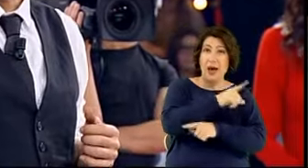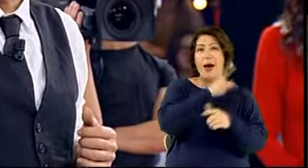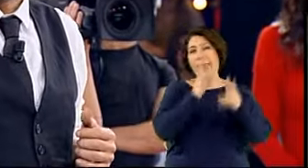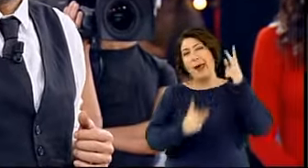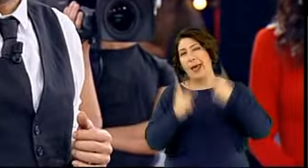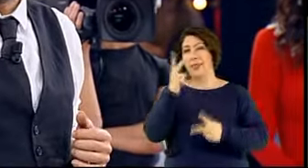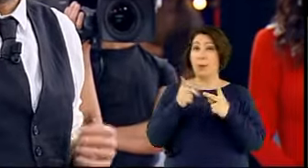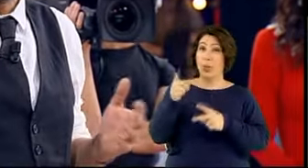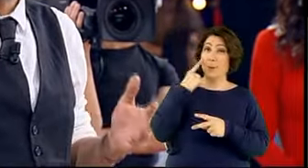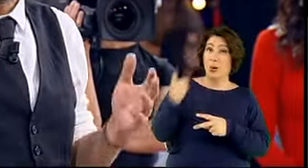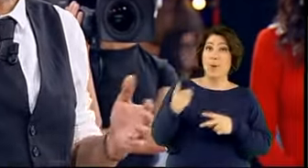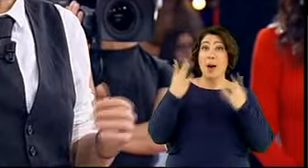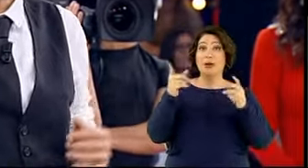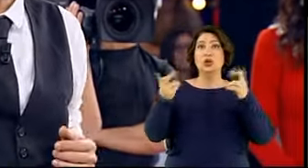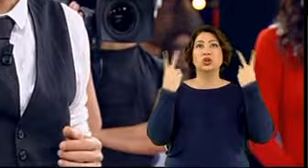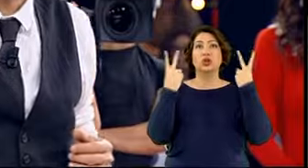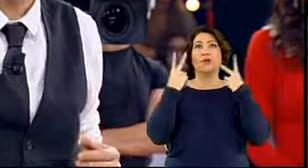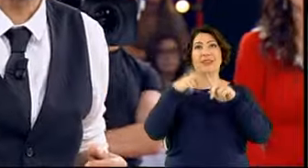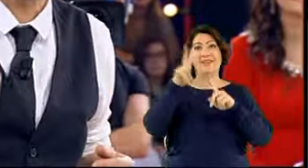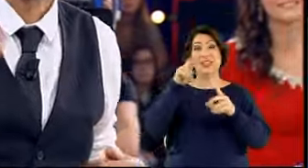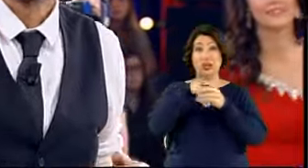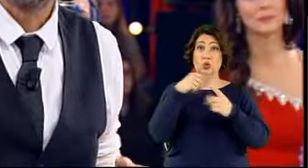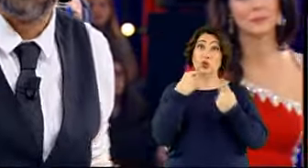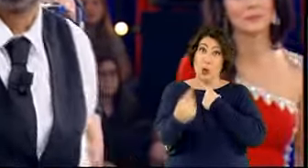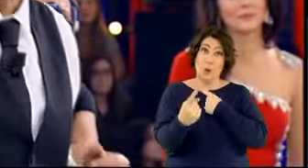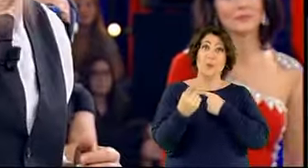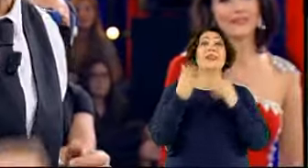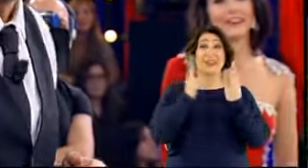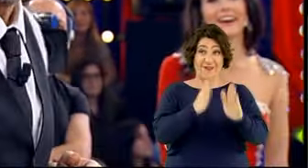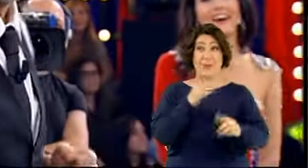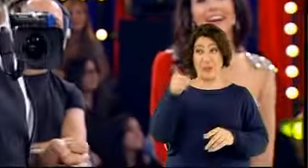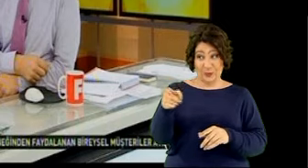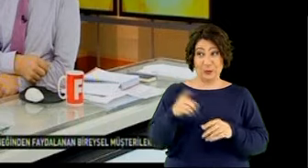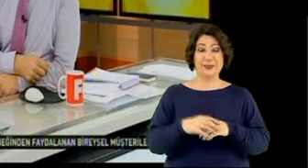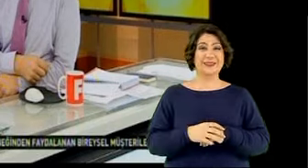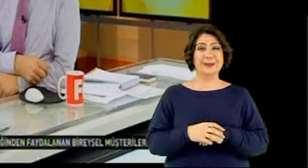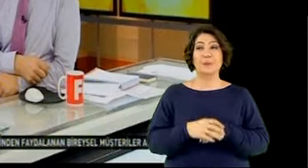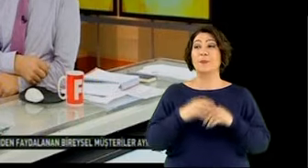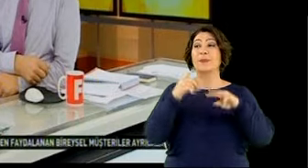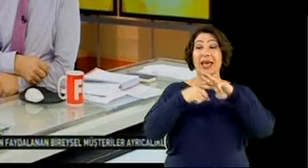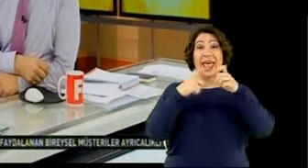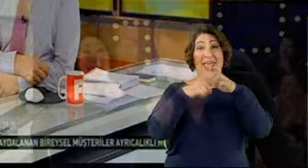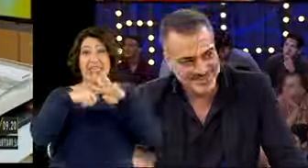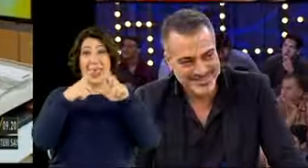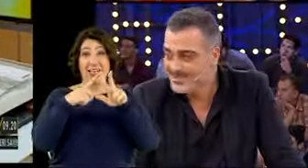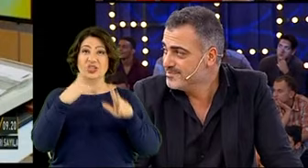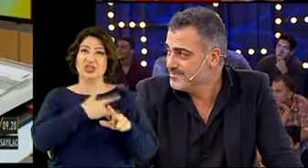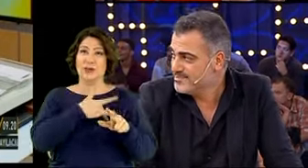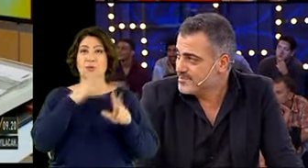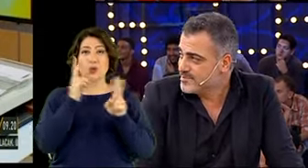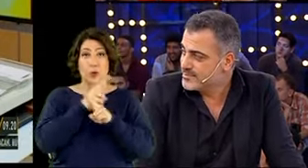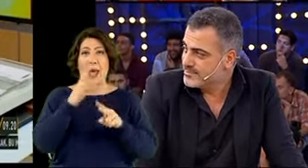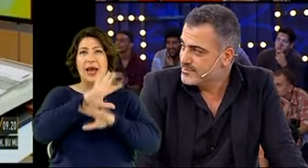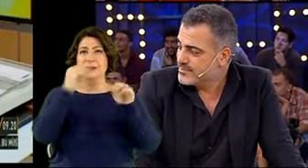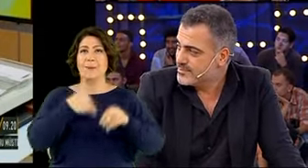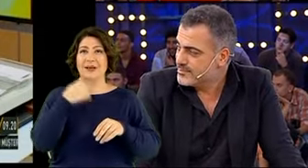Arada birazcık bunlara bakıyorum. Bunu da Show TV'de çalıştığım için söylüyorum. Devam ediyoruz. Ege, Şengönül, bu devirde herkes